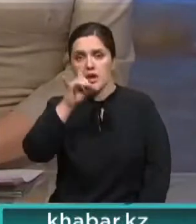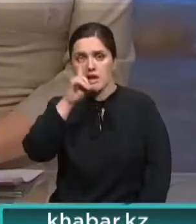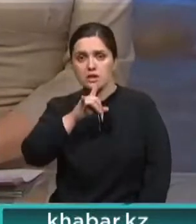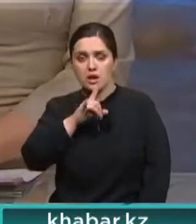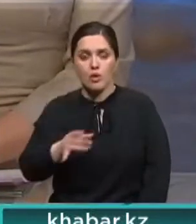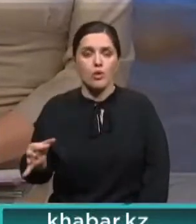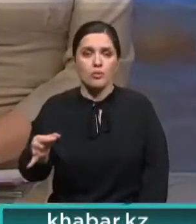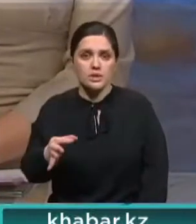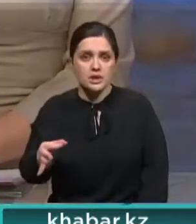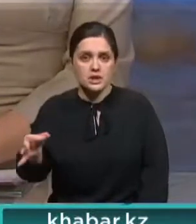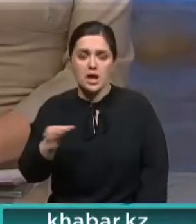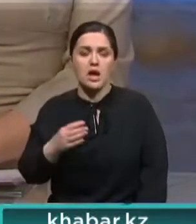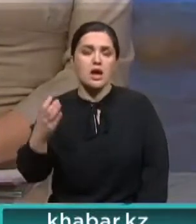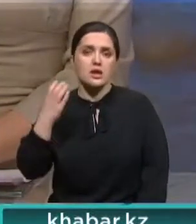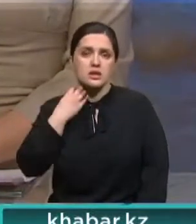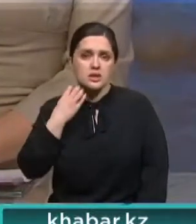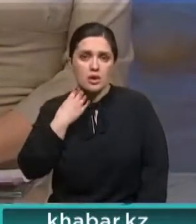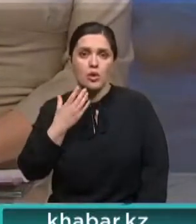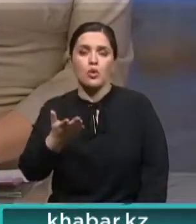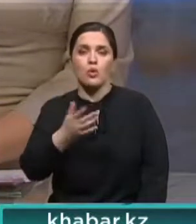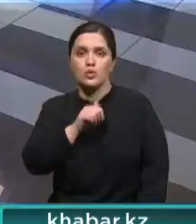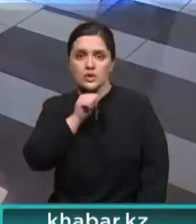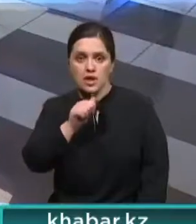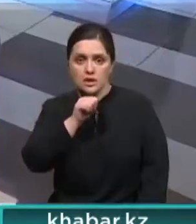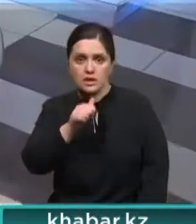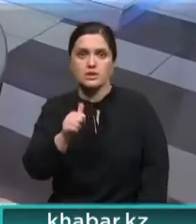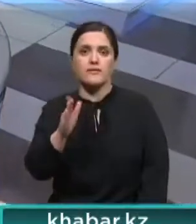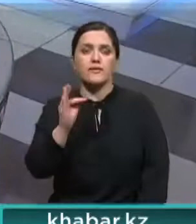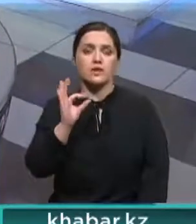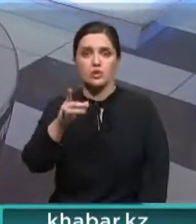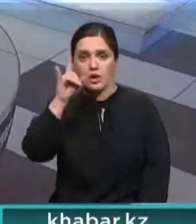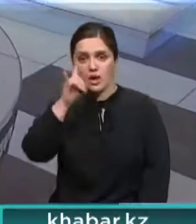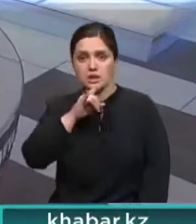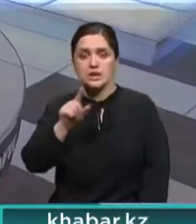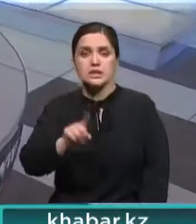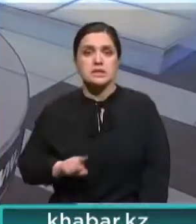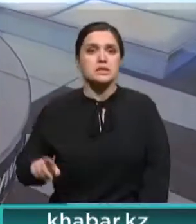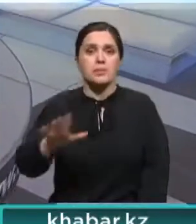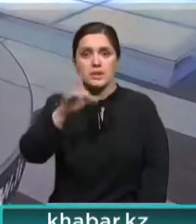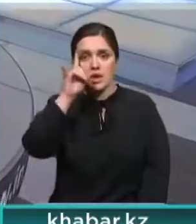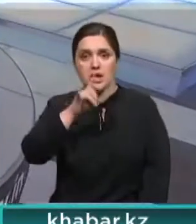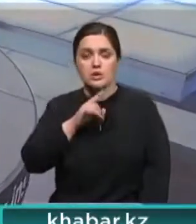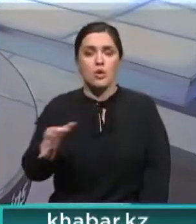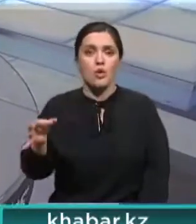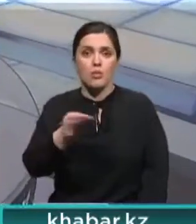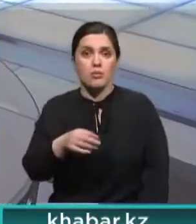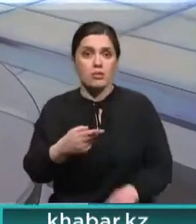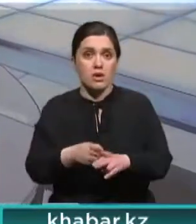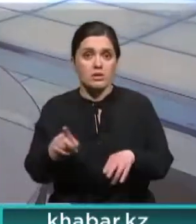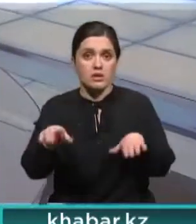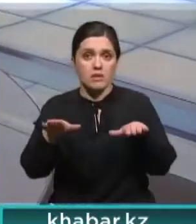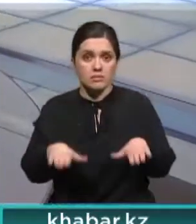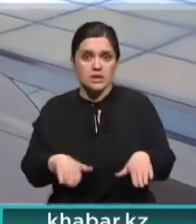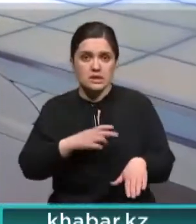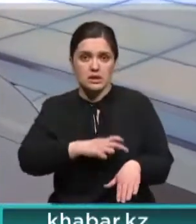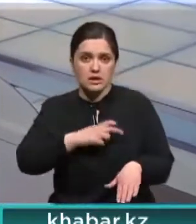территории, Кызылординская, Костанайская, Восточно-Казахстанская и Западно-Казахстанская области. Это зона риска, куда